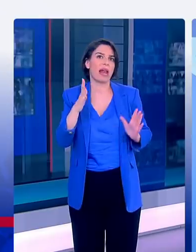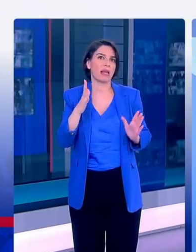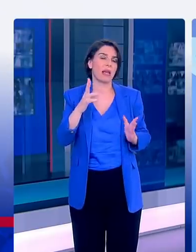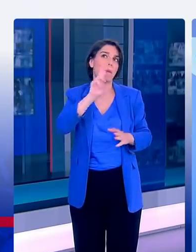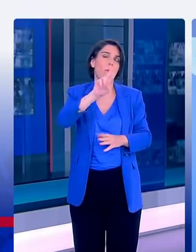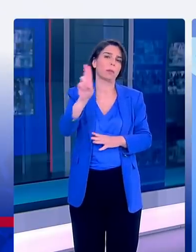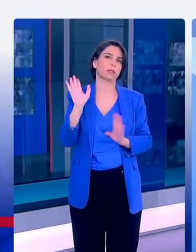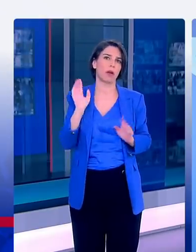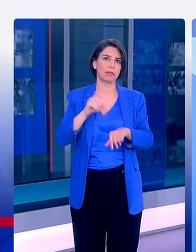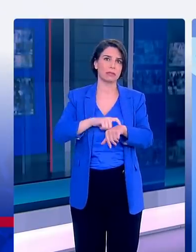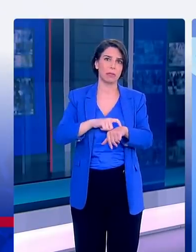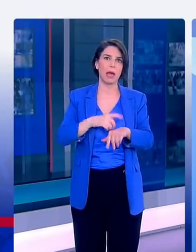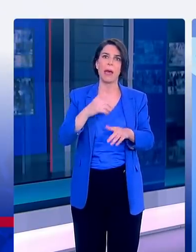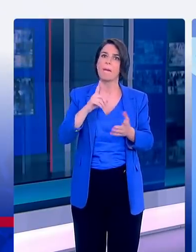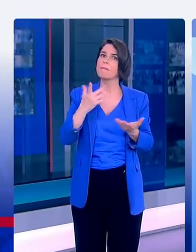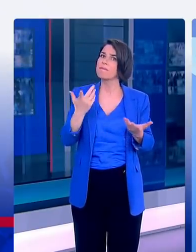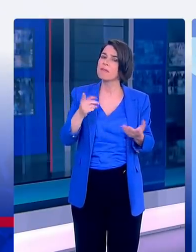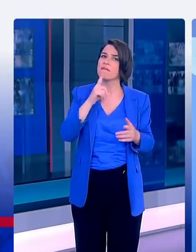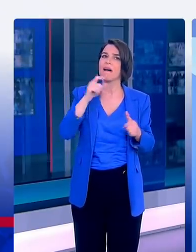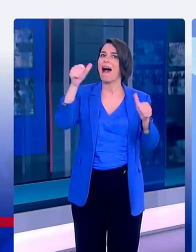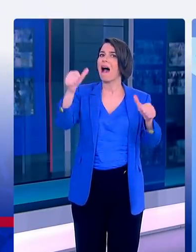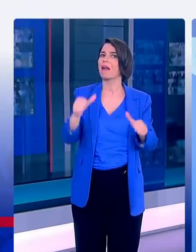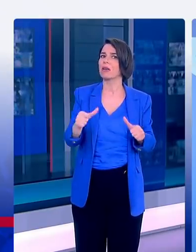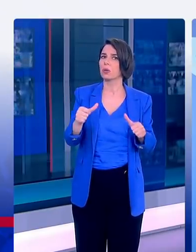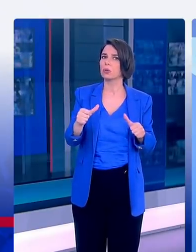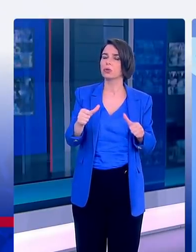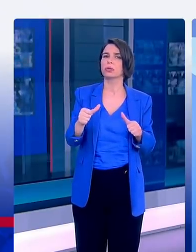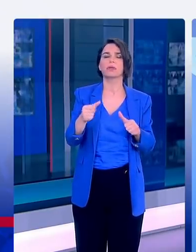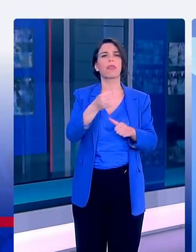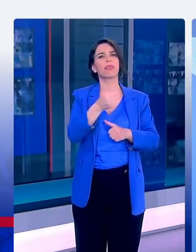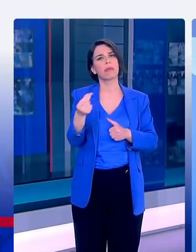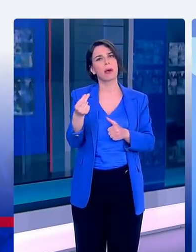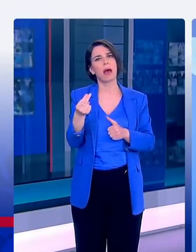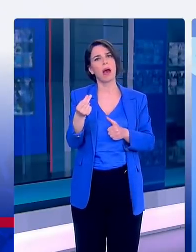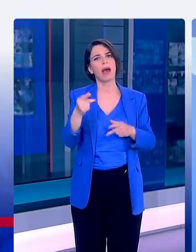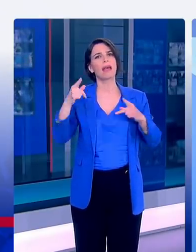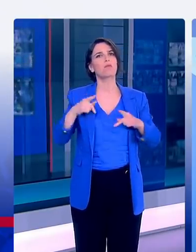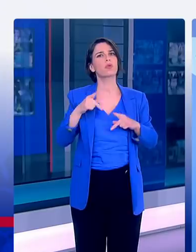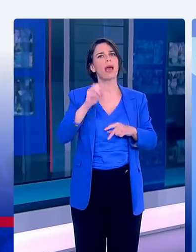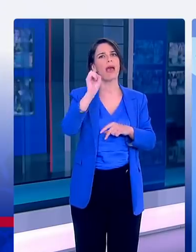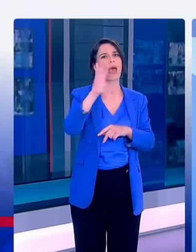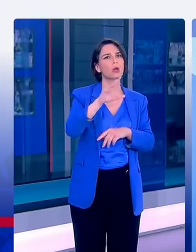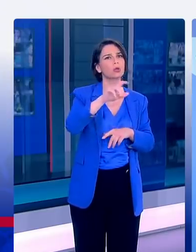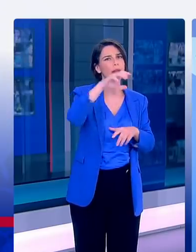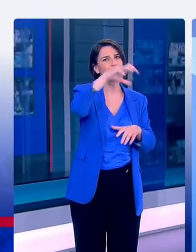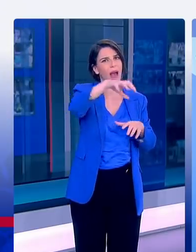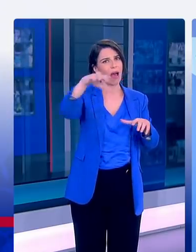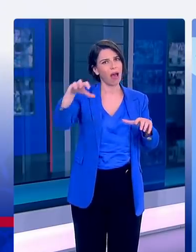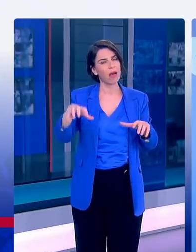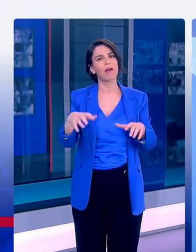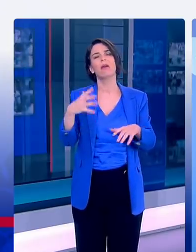Ξέρετε, μερικές φορές αυτές οι ανακοινώσεις σε επίπεδο Υπουργείων Εξωτερικών έχουν μερικές φορές και